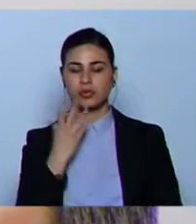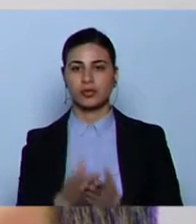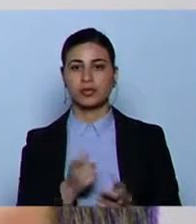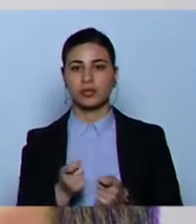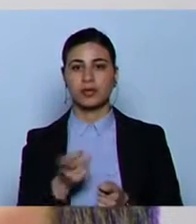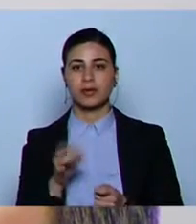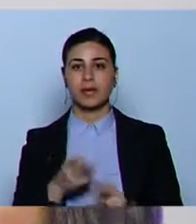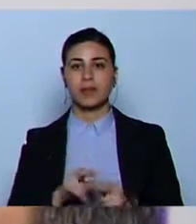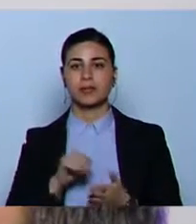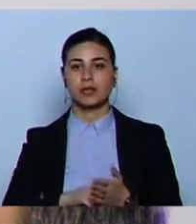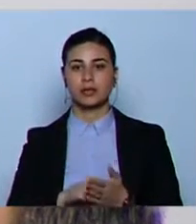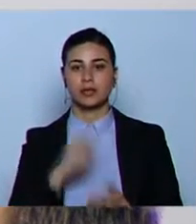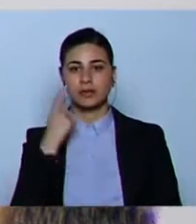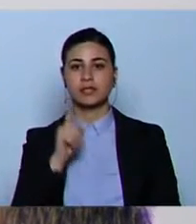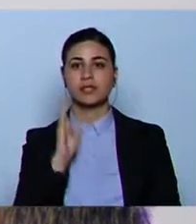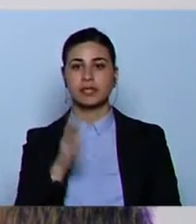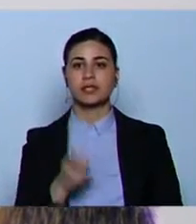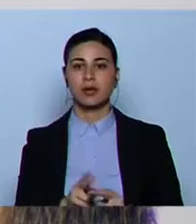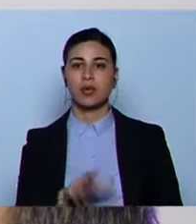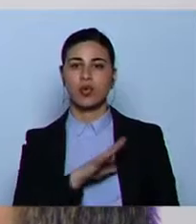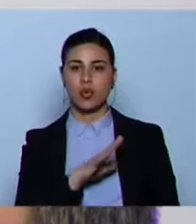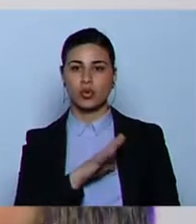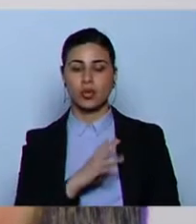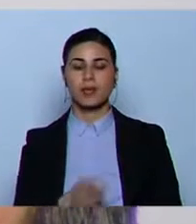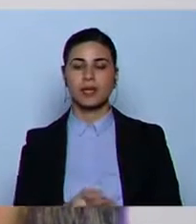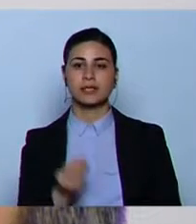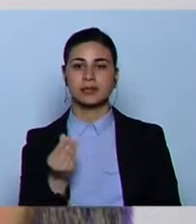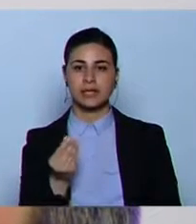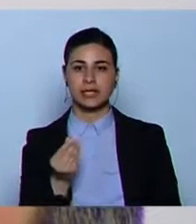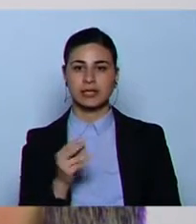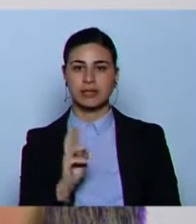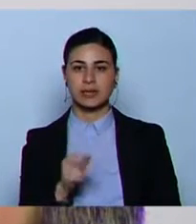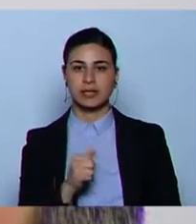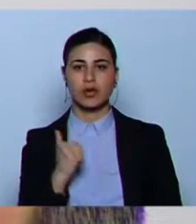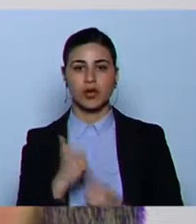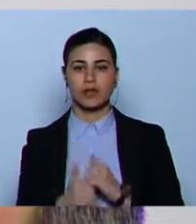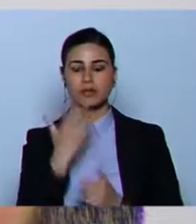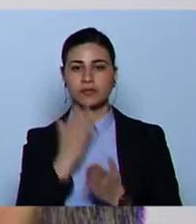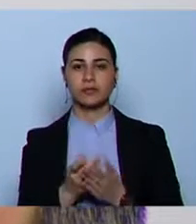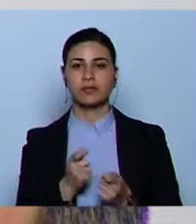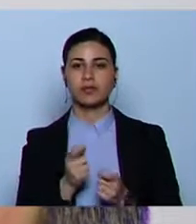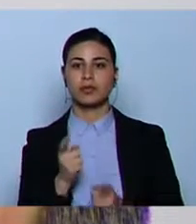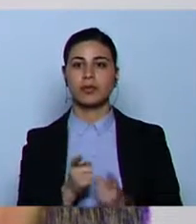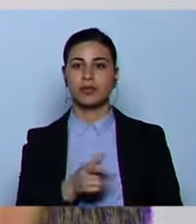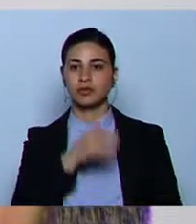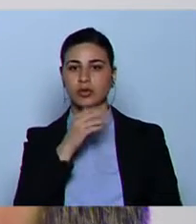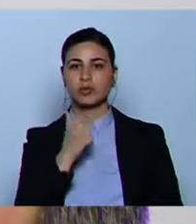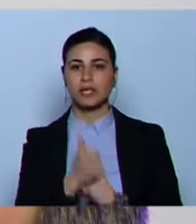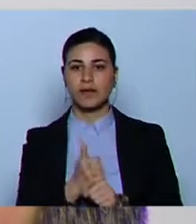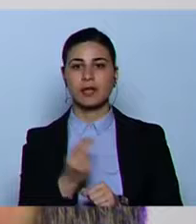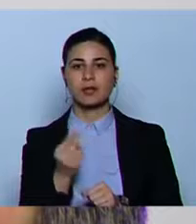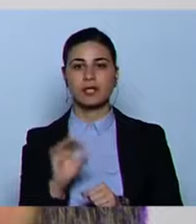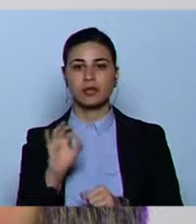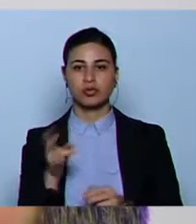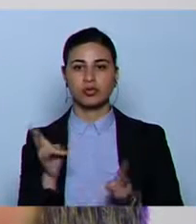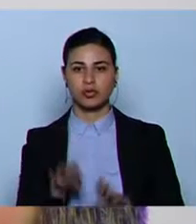მაგრამ ამის არგუმენტი გაცილებით ვიცი რა თქნება, ეს არის ქონება, ეს არის ფინანსები. და ყოველთვის თვითმართველობის რეფორმის დროს მთავარი და ფინანსები